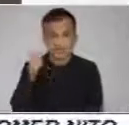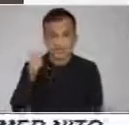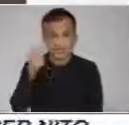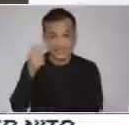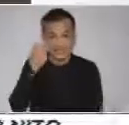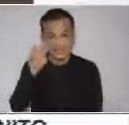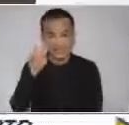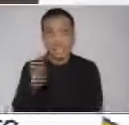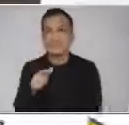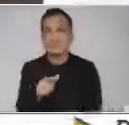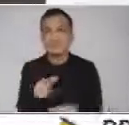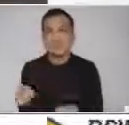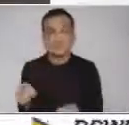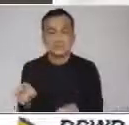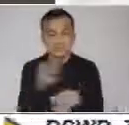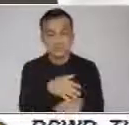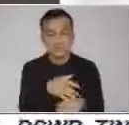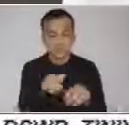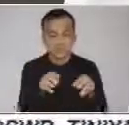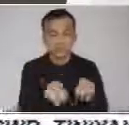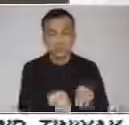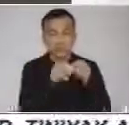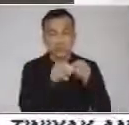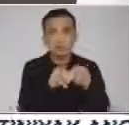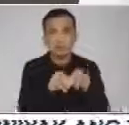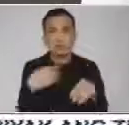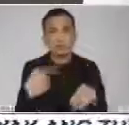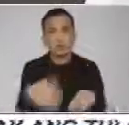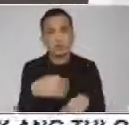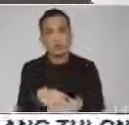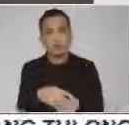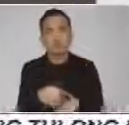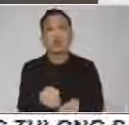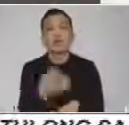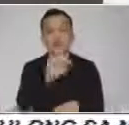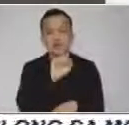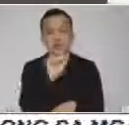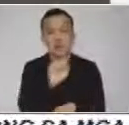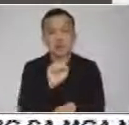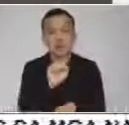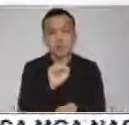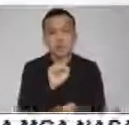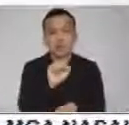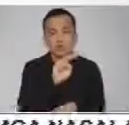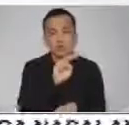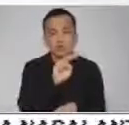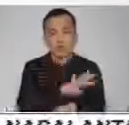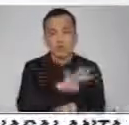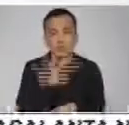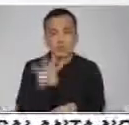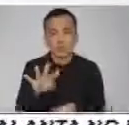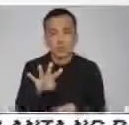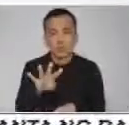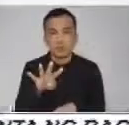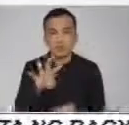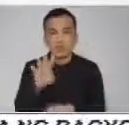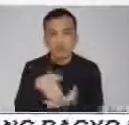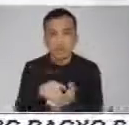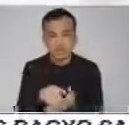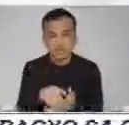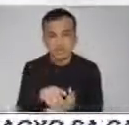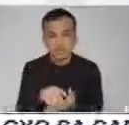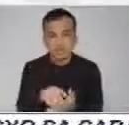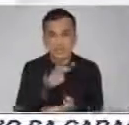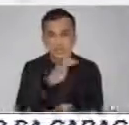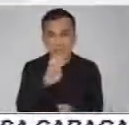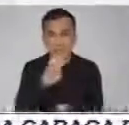na may tiba na higit 9 na gramo at nagkakahalaga ng 61,404 pesos. Makalipas sa kalahating oras,